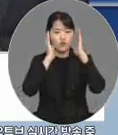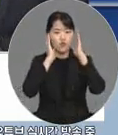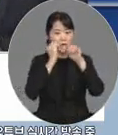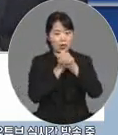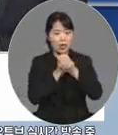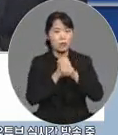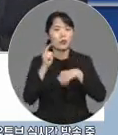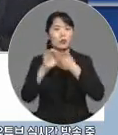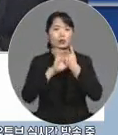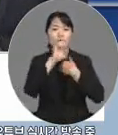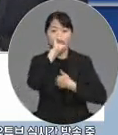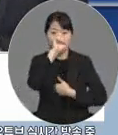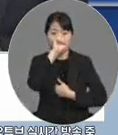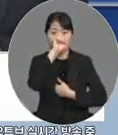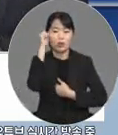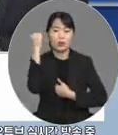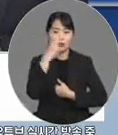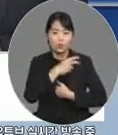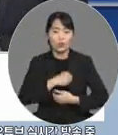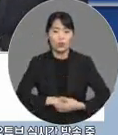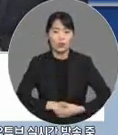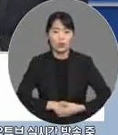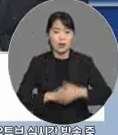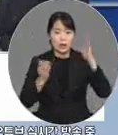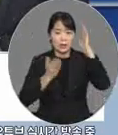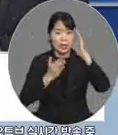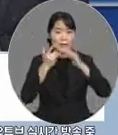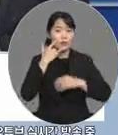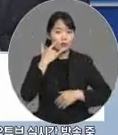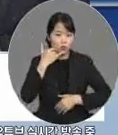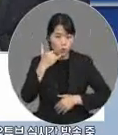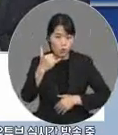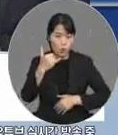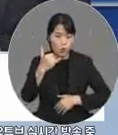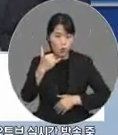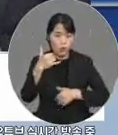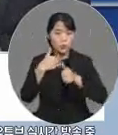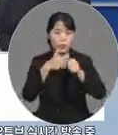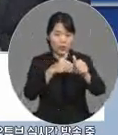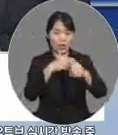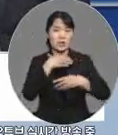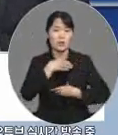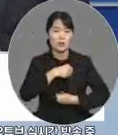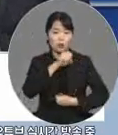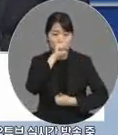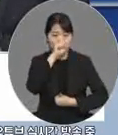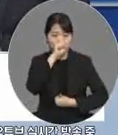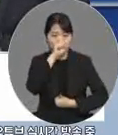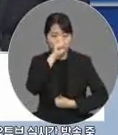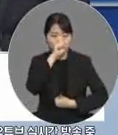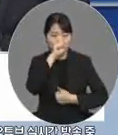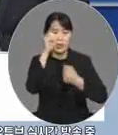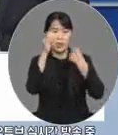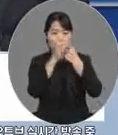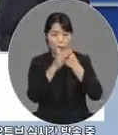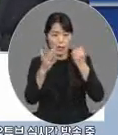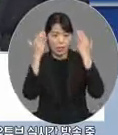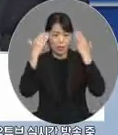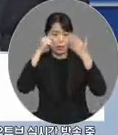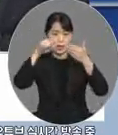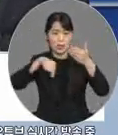좋겠습니까? 또 부모님들이 얼마나 안심하고 학교에 보내면 좋겠습니까? 이 학교 폭력은 발생하고